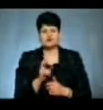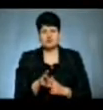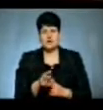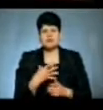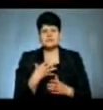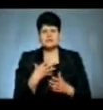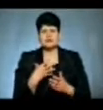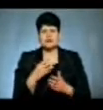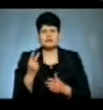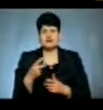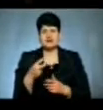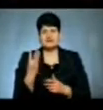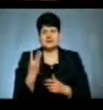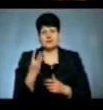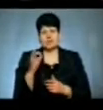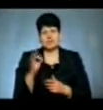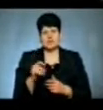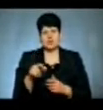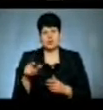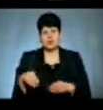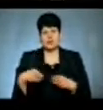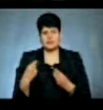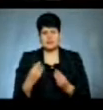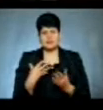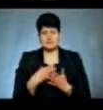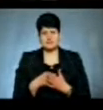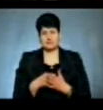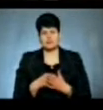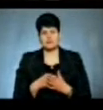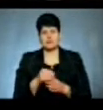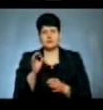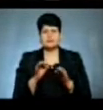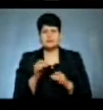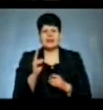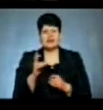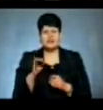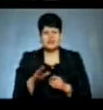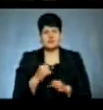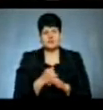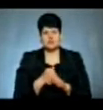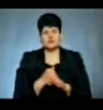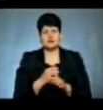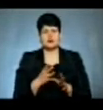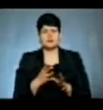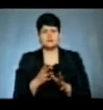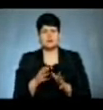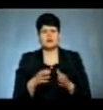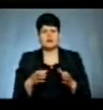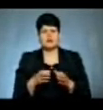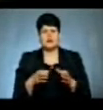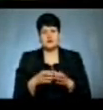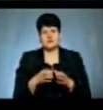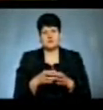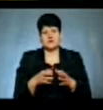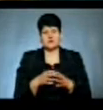голоси віддали 23% виборців. Такі офіційні дані. З квітня 92-го він працює в українському парламенті, очолює фракцію Народного руху